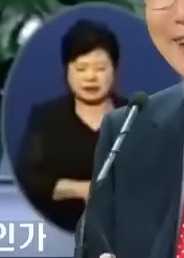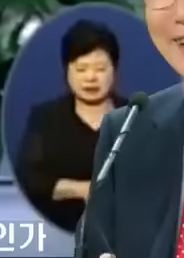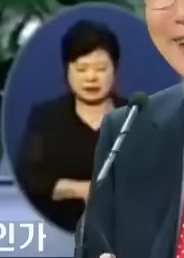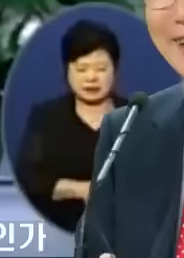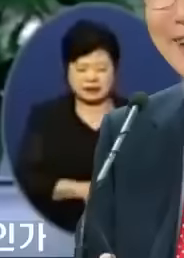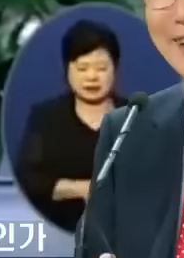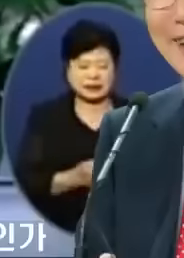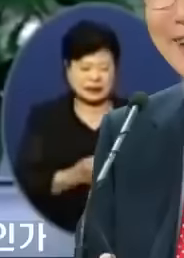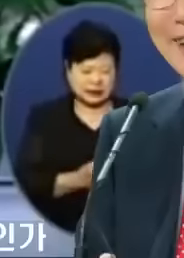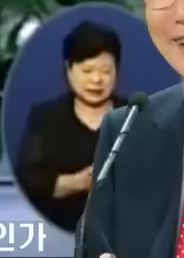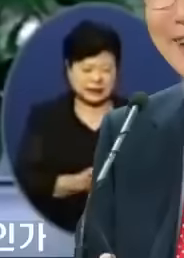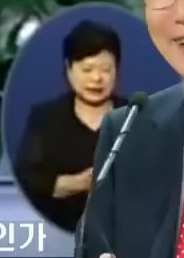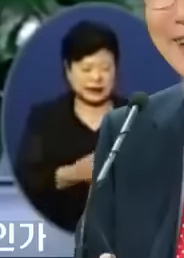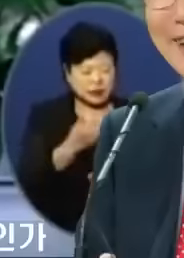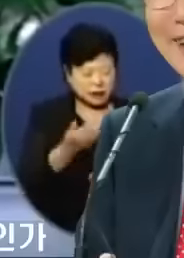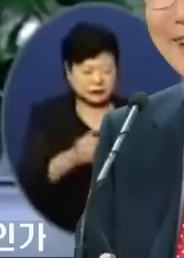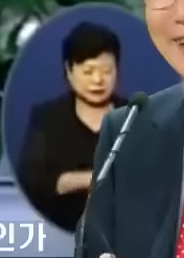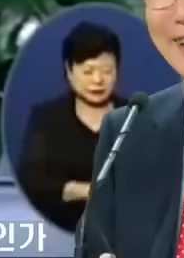그래서